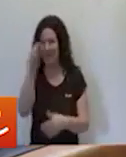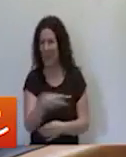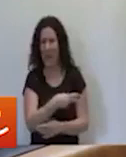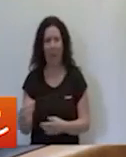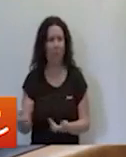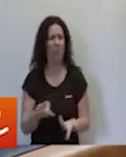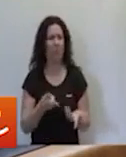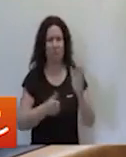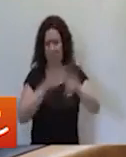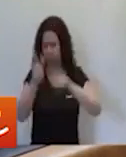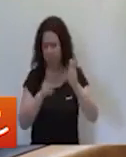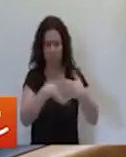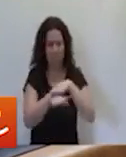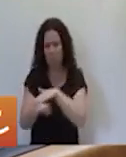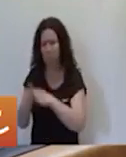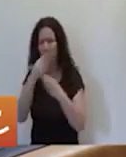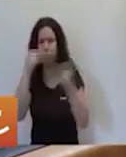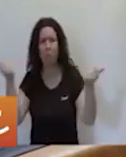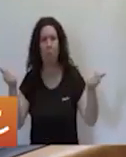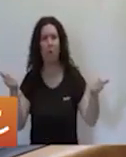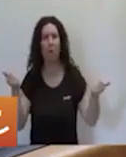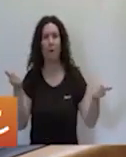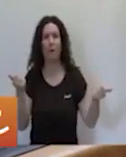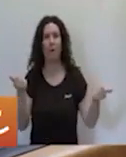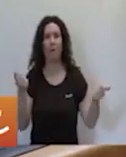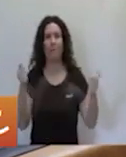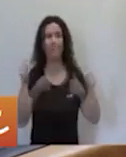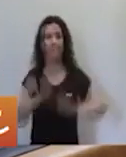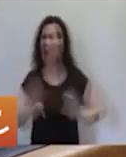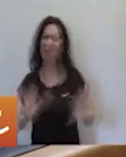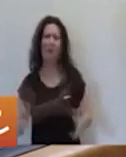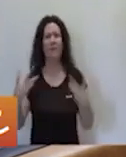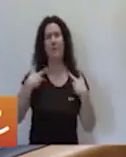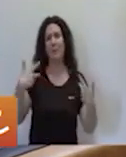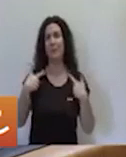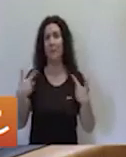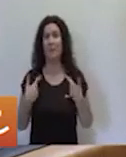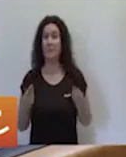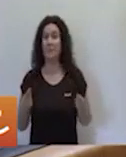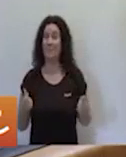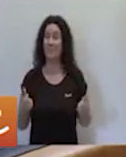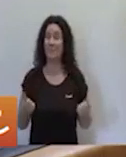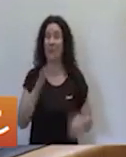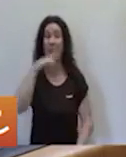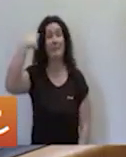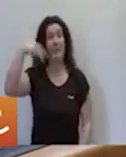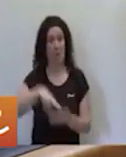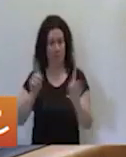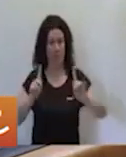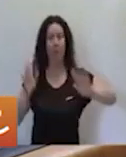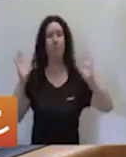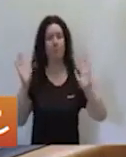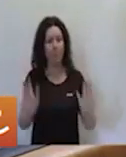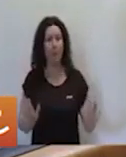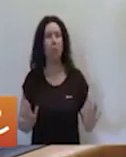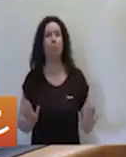que, pròpiament, el nom d'Erial és molt significatiu, veritat. També el president no està, no? Però en aquest moment en el que